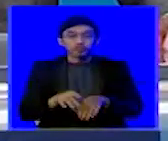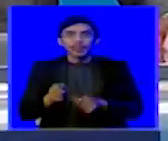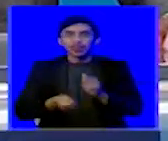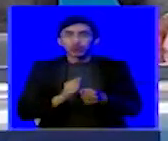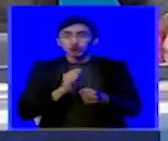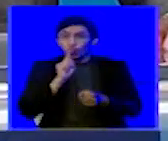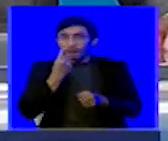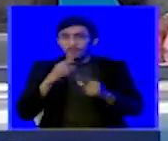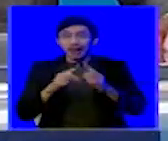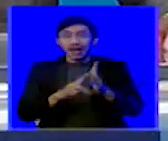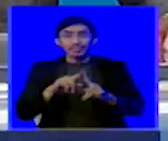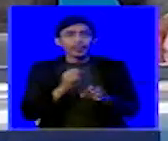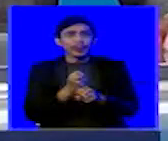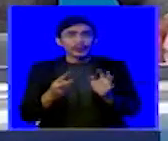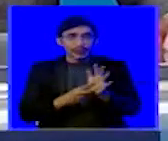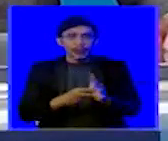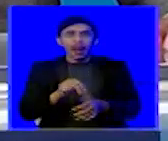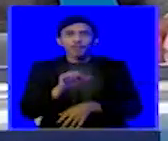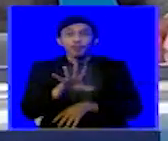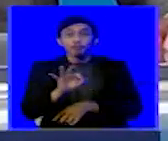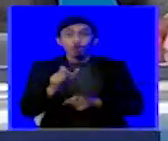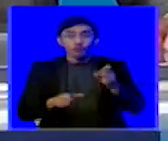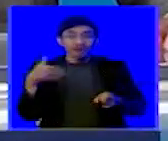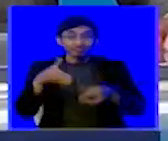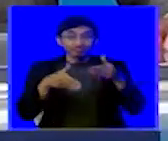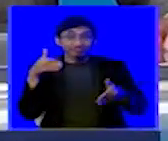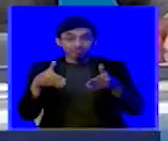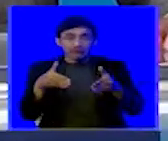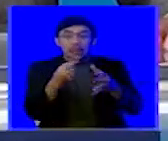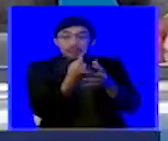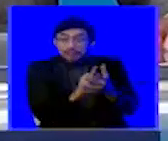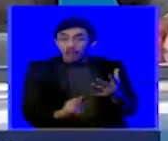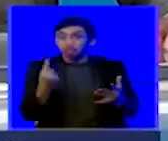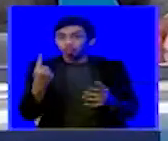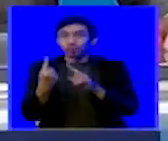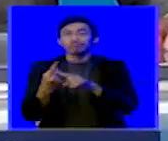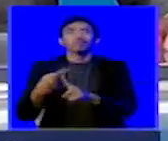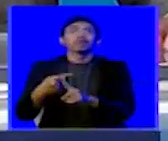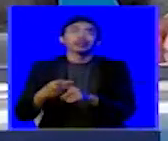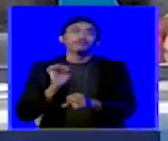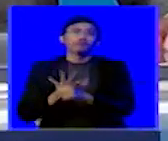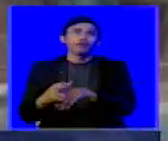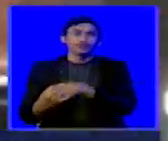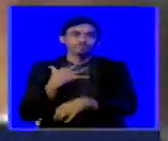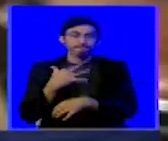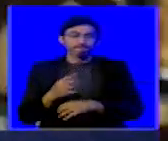antigen terhadap 50 pengunjung, satu pengunjung positif COVID-19.